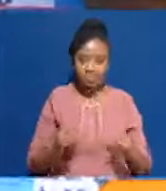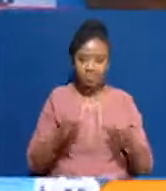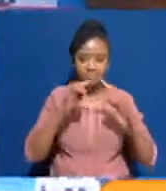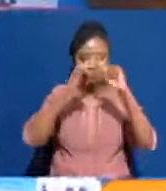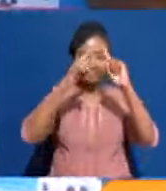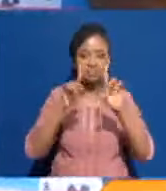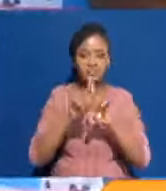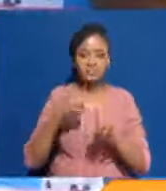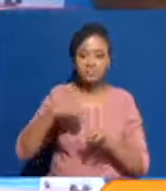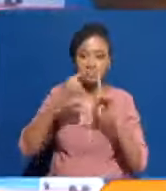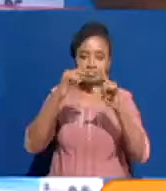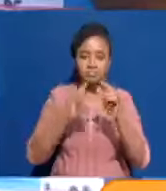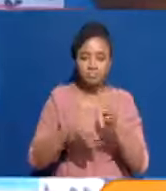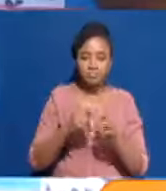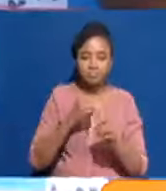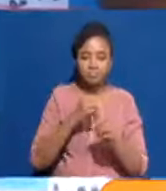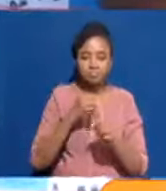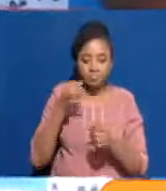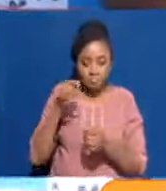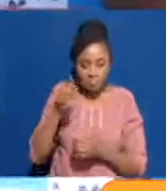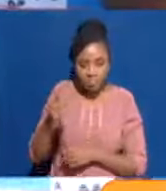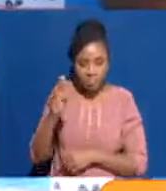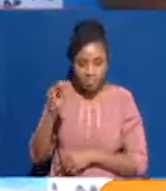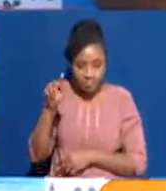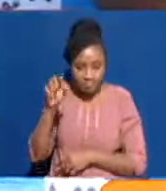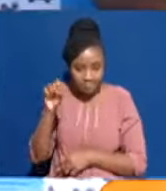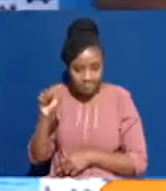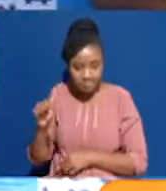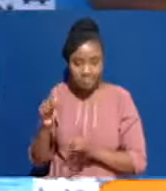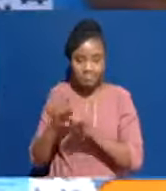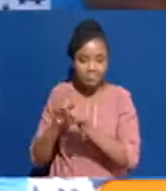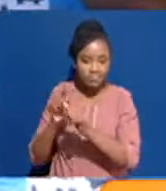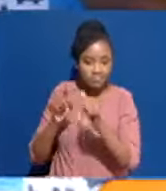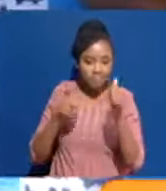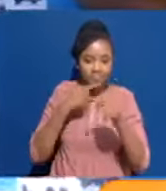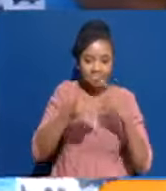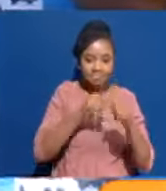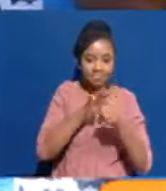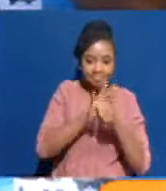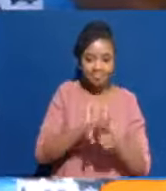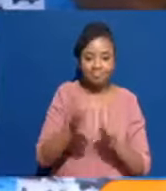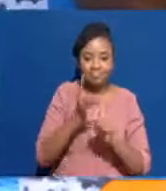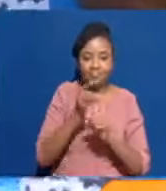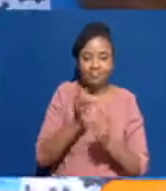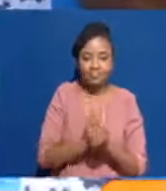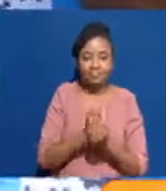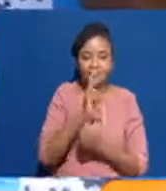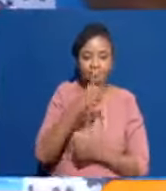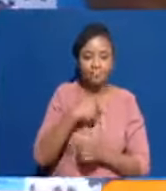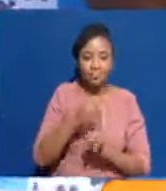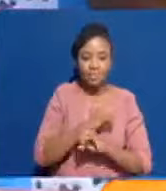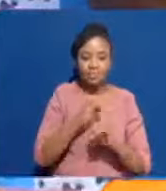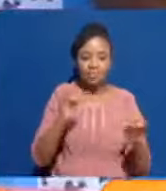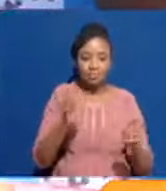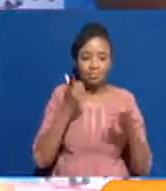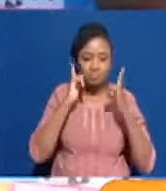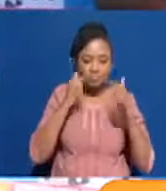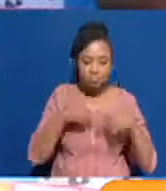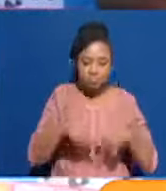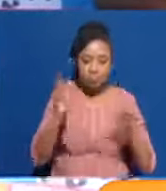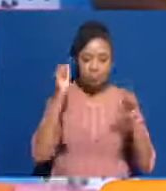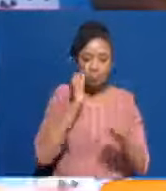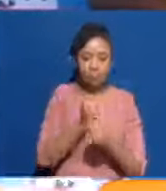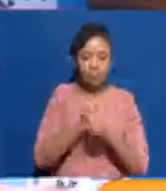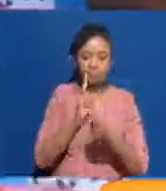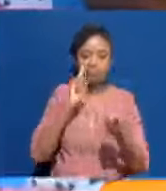tunasema kwamba pamoja na ATSA na wote ambao wanaendeleza hizi dhuluma, tarehe 12 hakuna gari tatembea